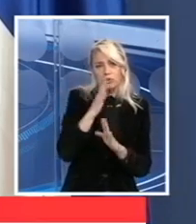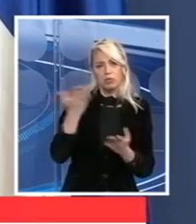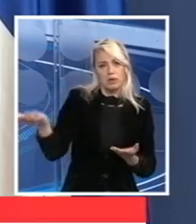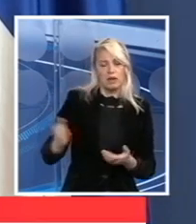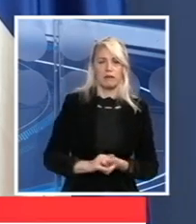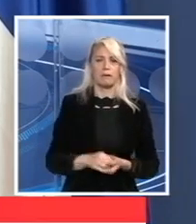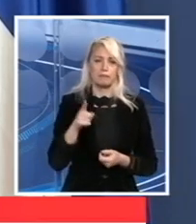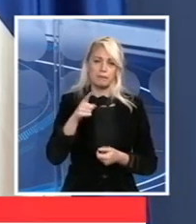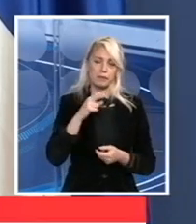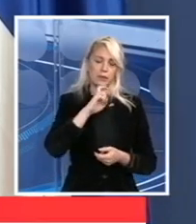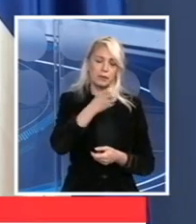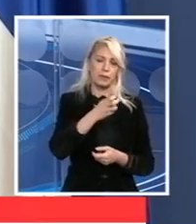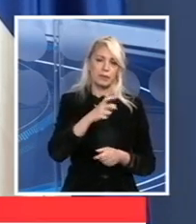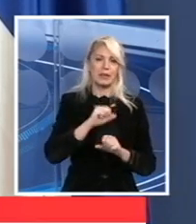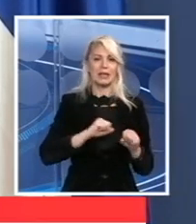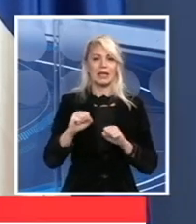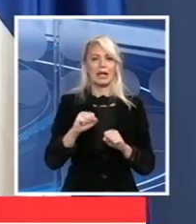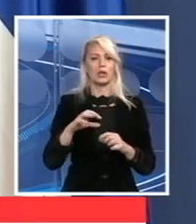direktorka Doma zdravlja Novi Beograd.